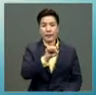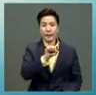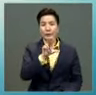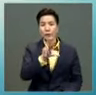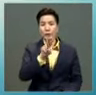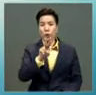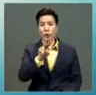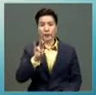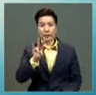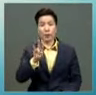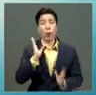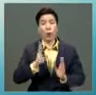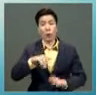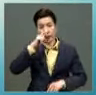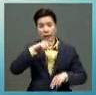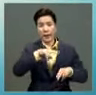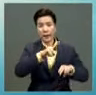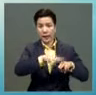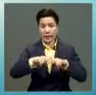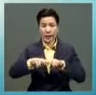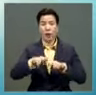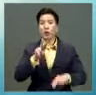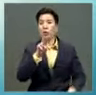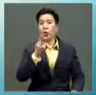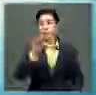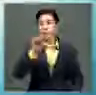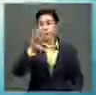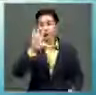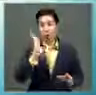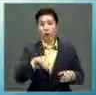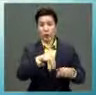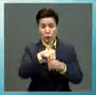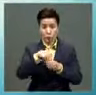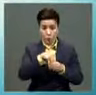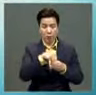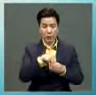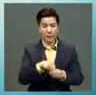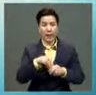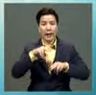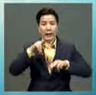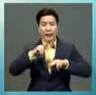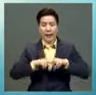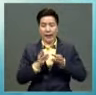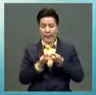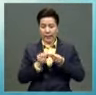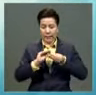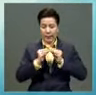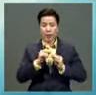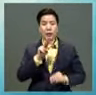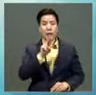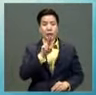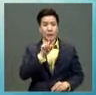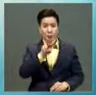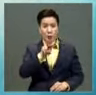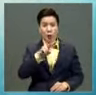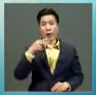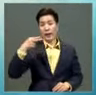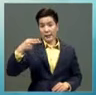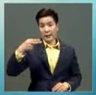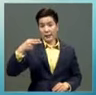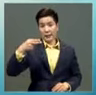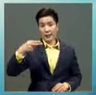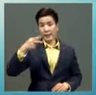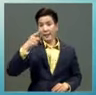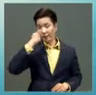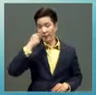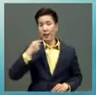3277มีคนไทยอยู่ในนั้นประมาณ245คนนะครับนั่งที่นั่งเลขที่ 22H จอดเครื่อง